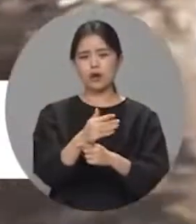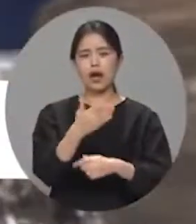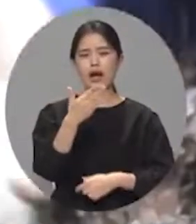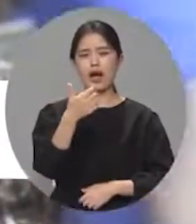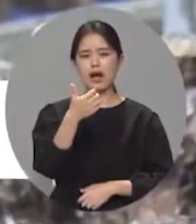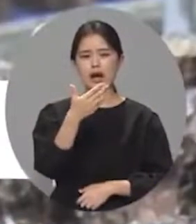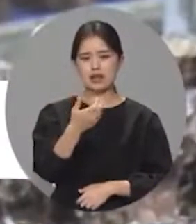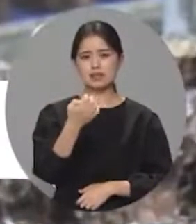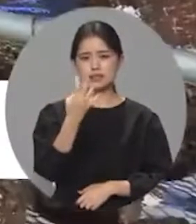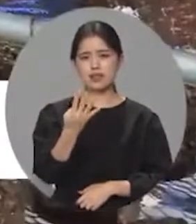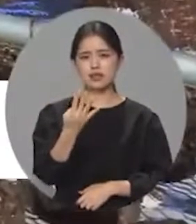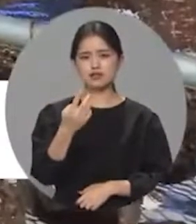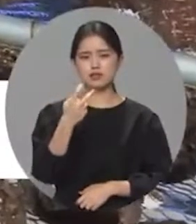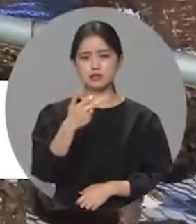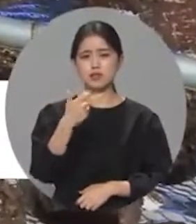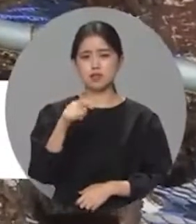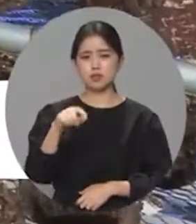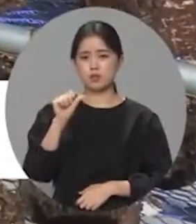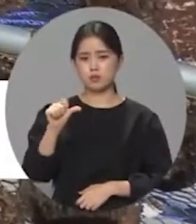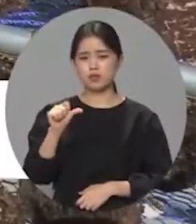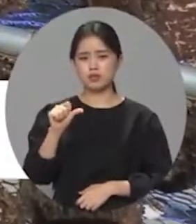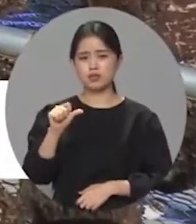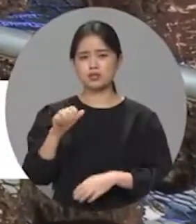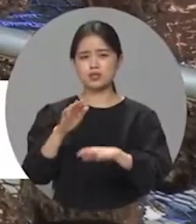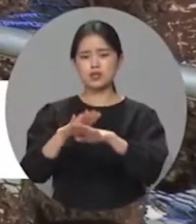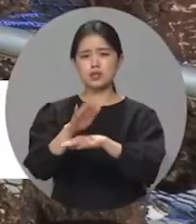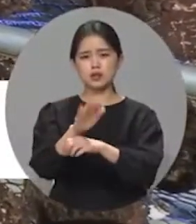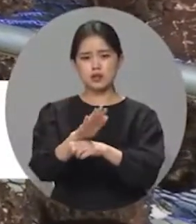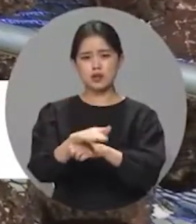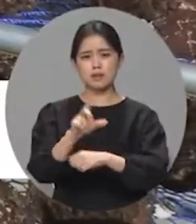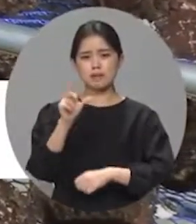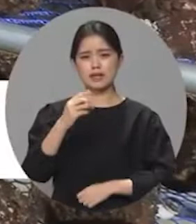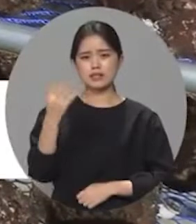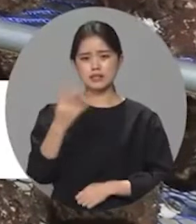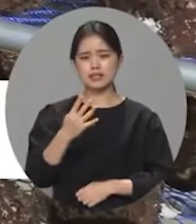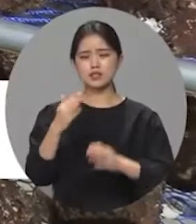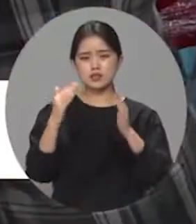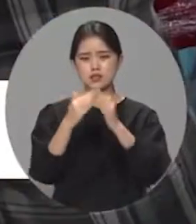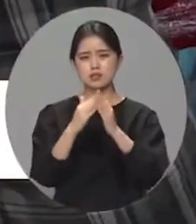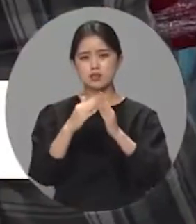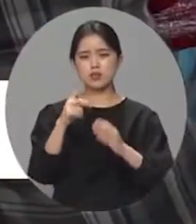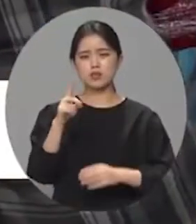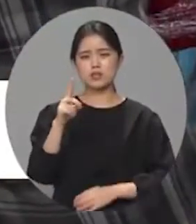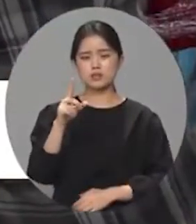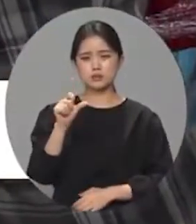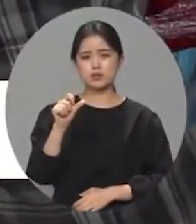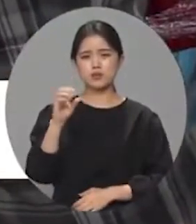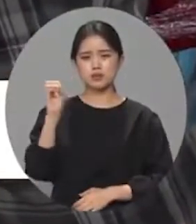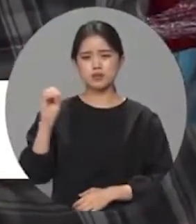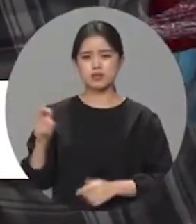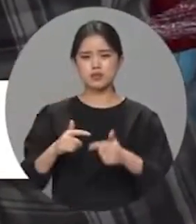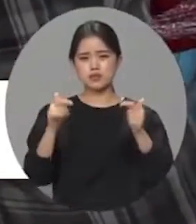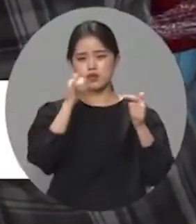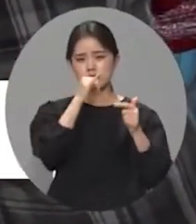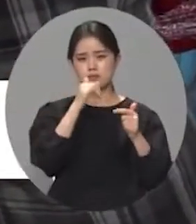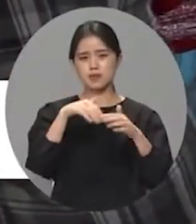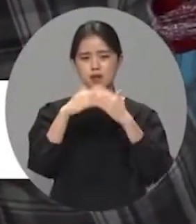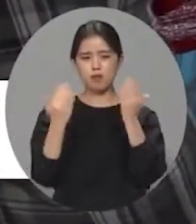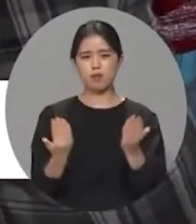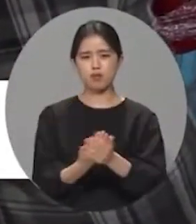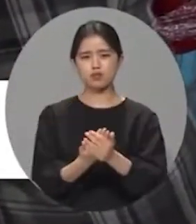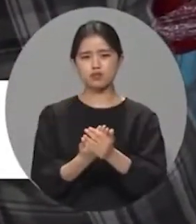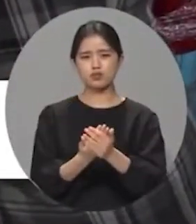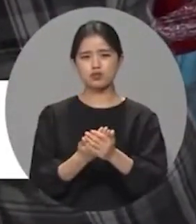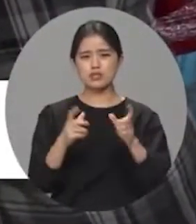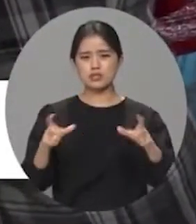94가구로 17.5%, 귀촌은 14,000여 가구로 10.5% 증가했습니다. 귀, 농어, 귀촌 모두